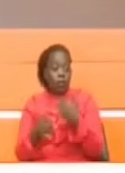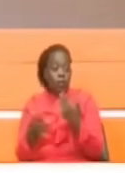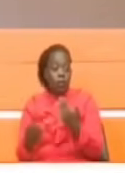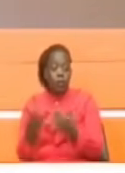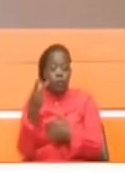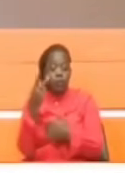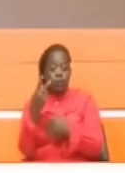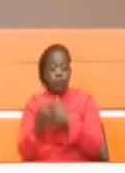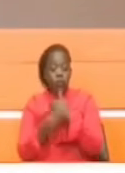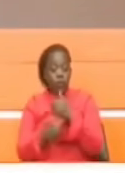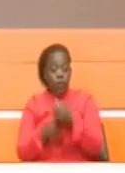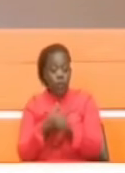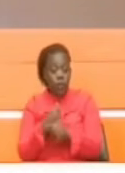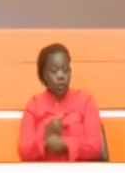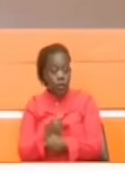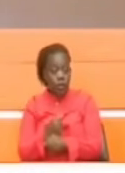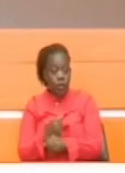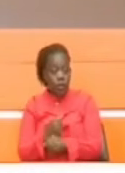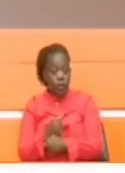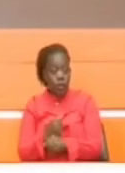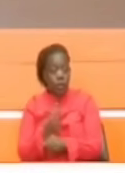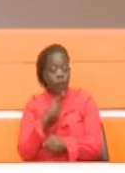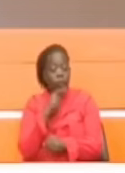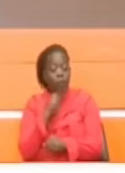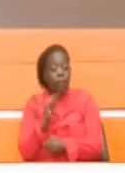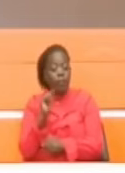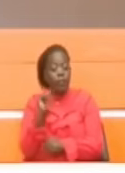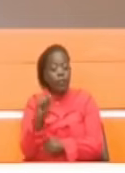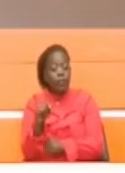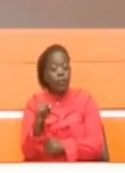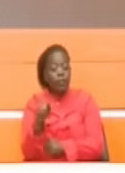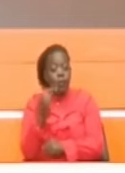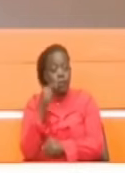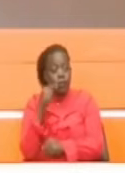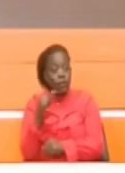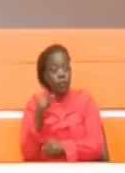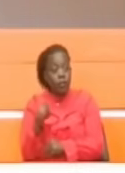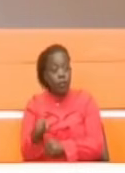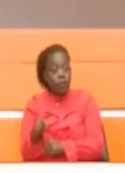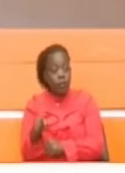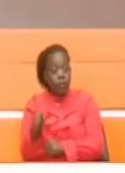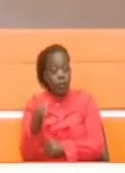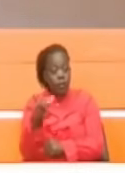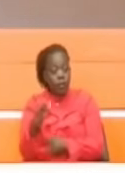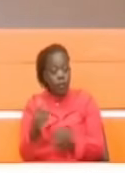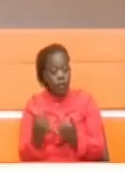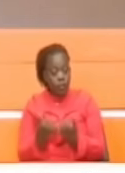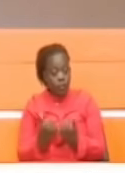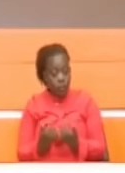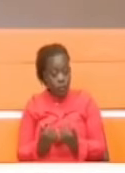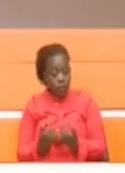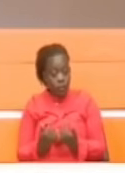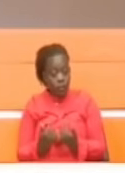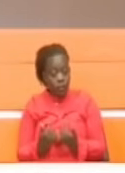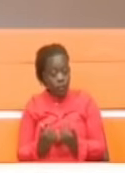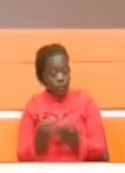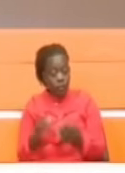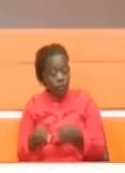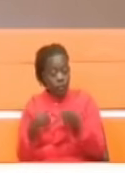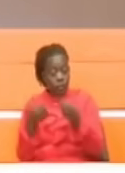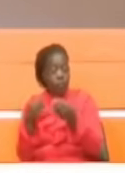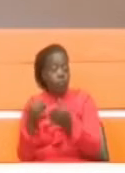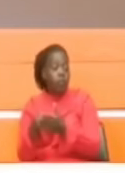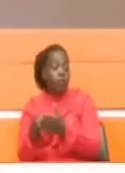myaka 2 tawajja omwami omwami gagamba nti oyo mukyala wange namuwa